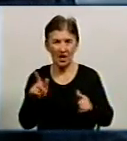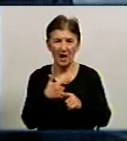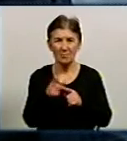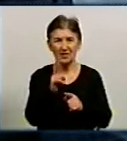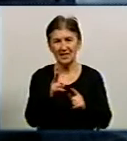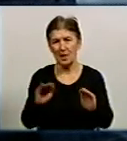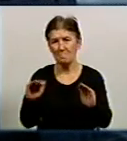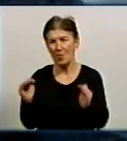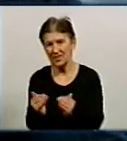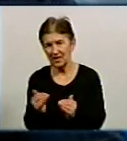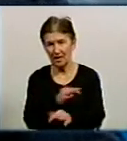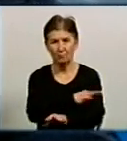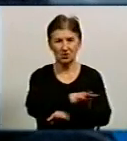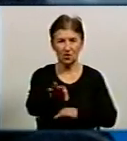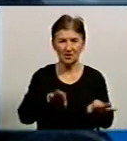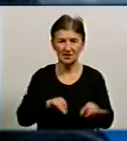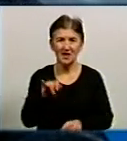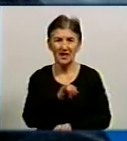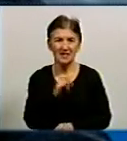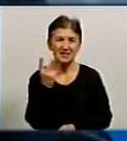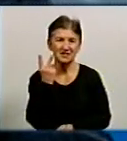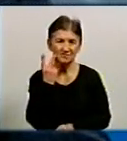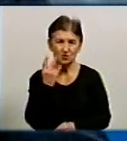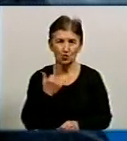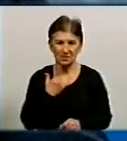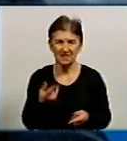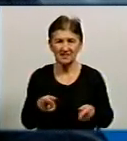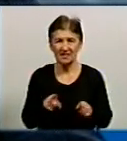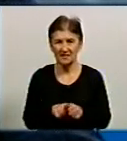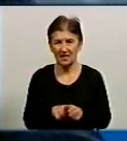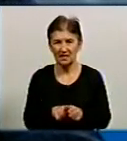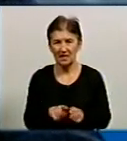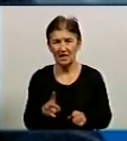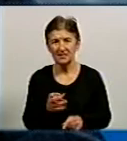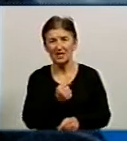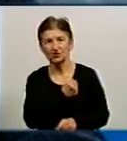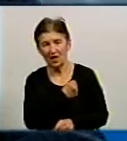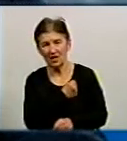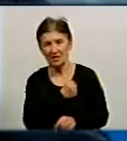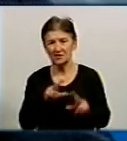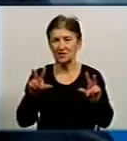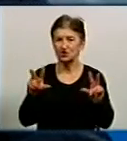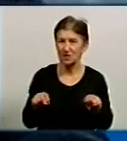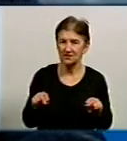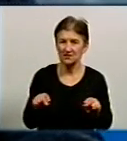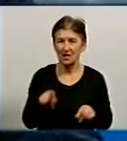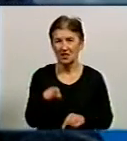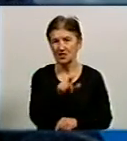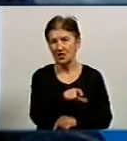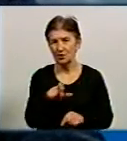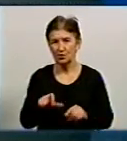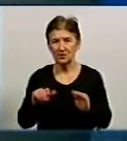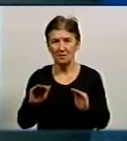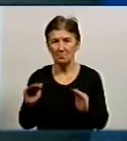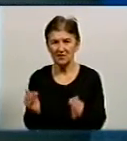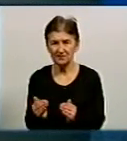малих звичайних проєктів. Ну і, звичайно, у нас так сталося, там, чи на жаль, чи на щастя, що люди з інвалідністю – це абсолютно меншість. Це мала людей.